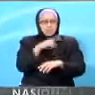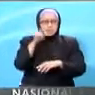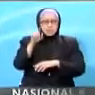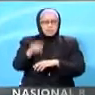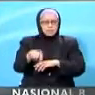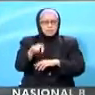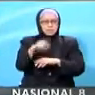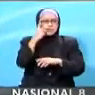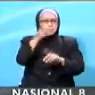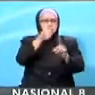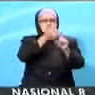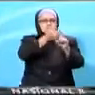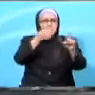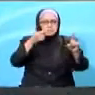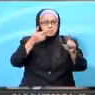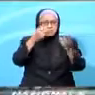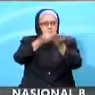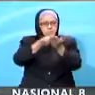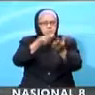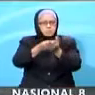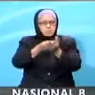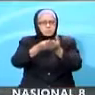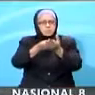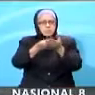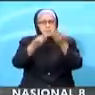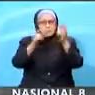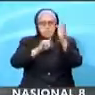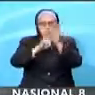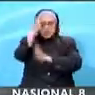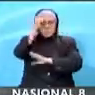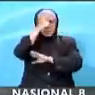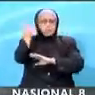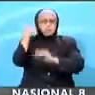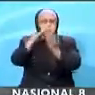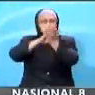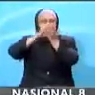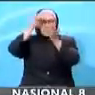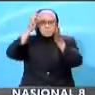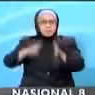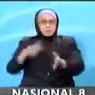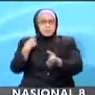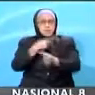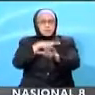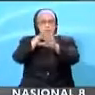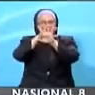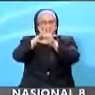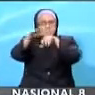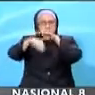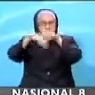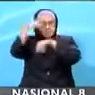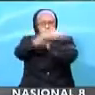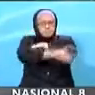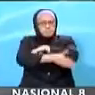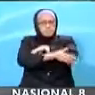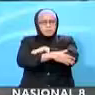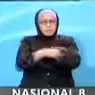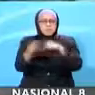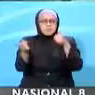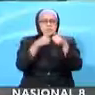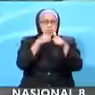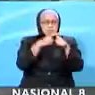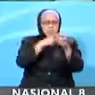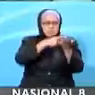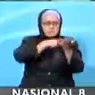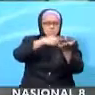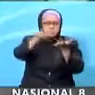sebab pelajar kita ramai di luar negara. Terdahulu beliau menyampaikan wang pendahuluan diri kepada pelajar luar negara